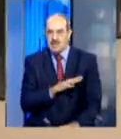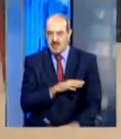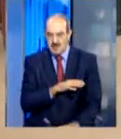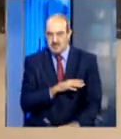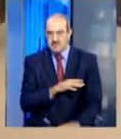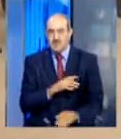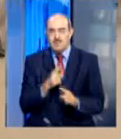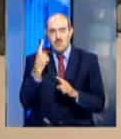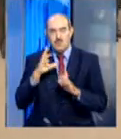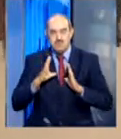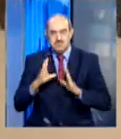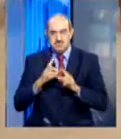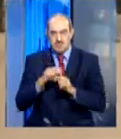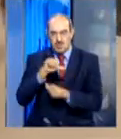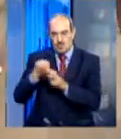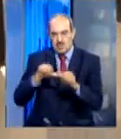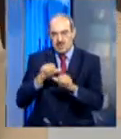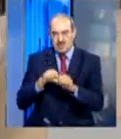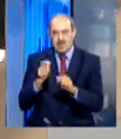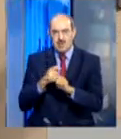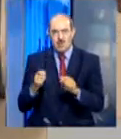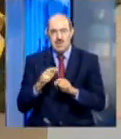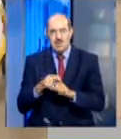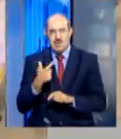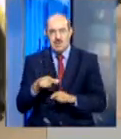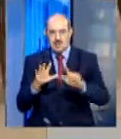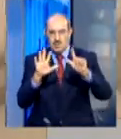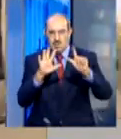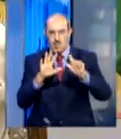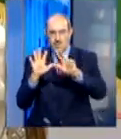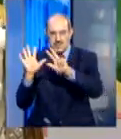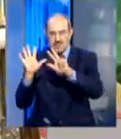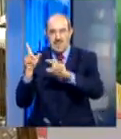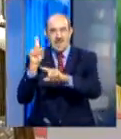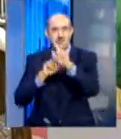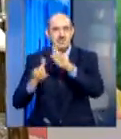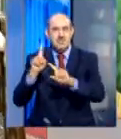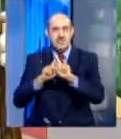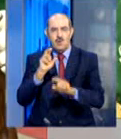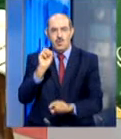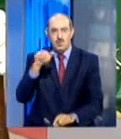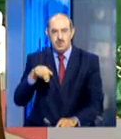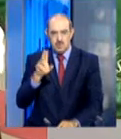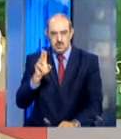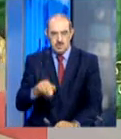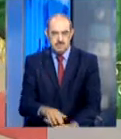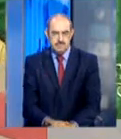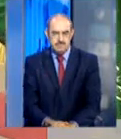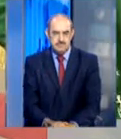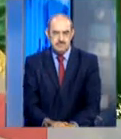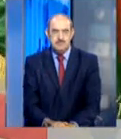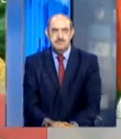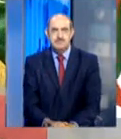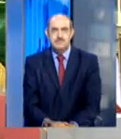الأمريكية للمشاركة في أشغال الدورة العادية 78 للجمعية العامة للأمم المتحدة.